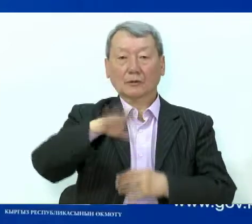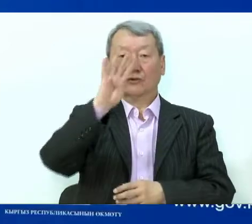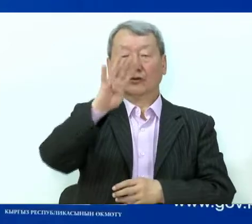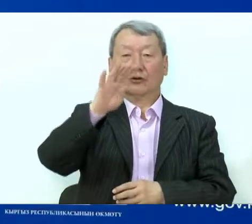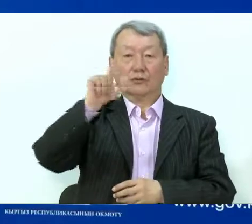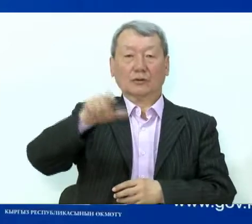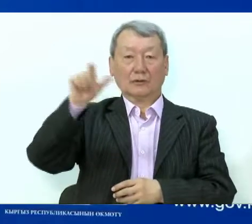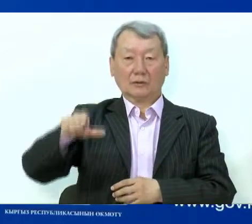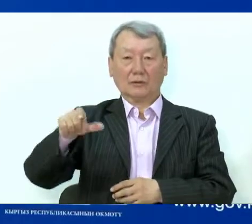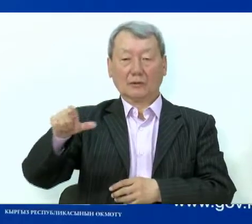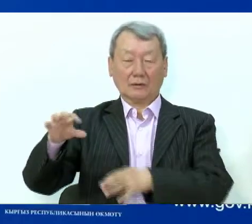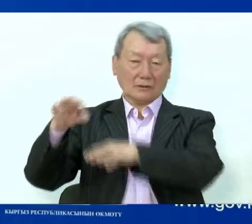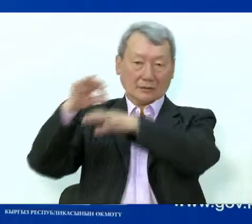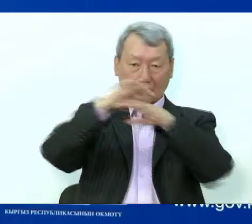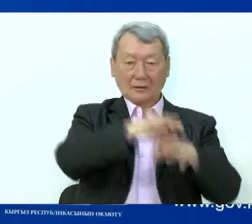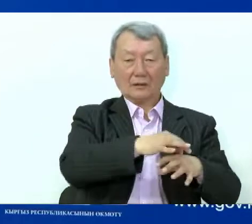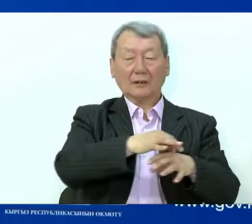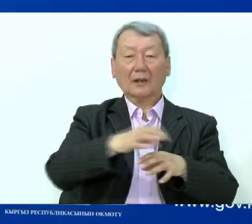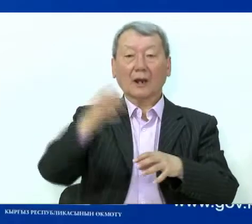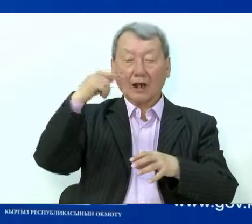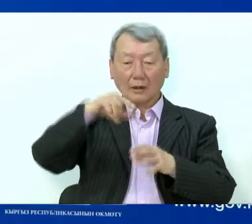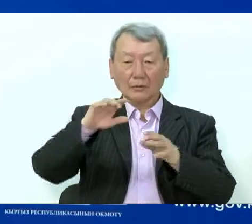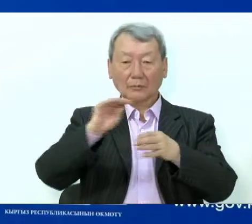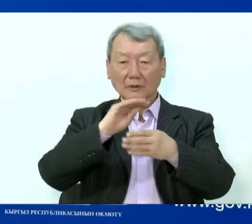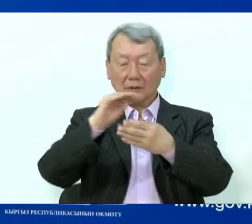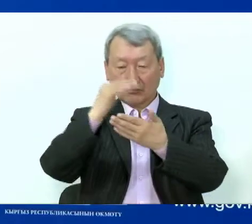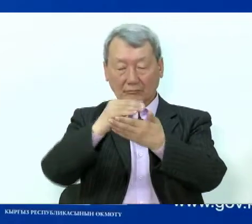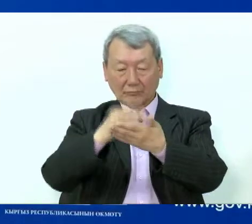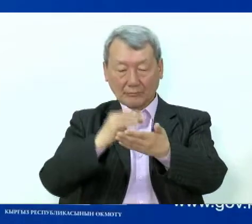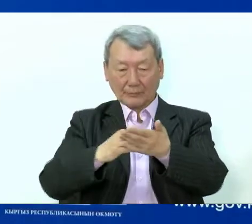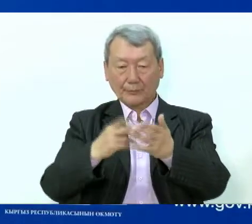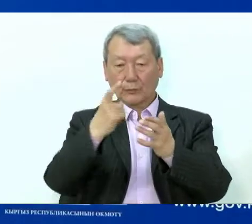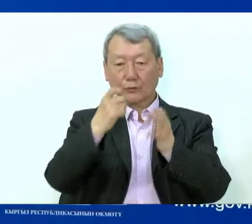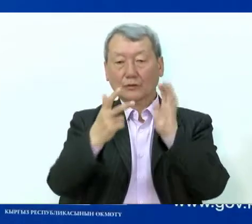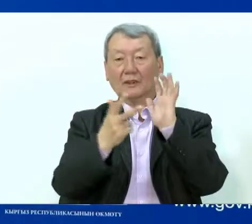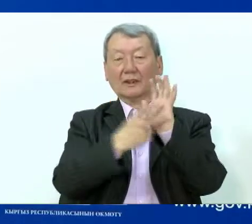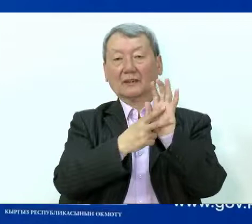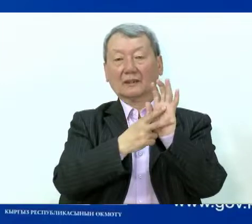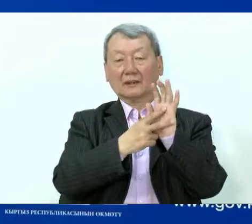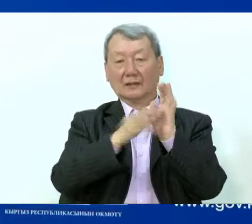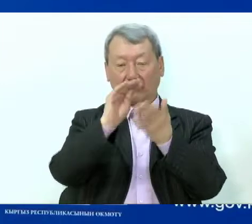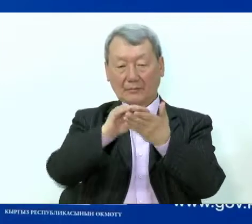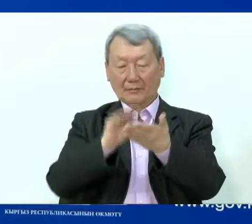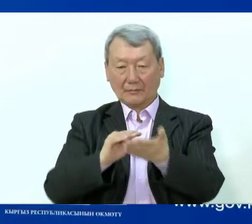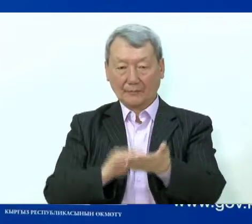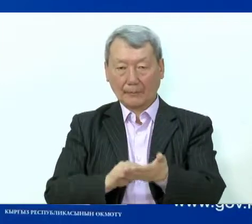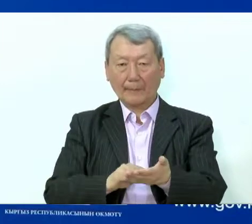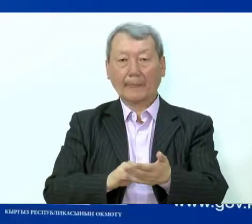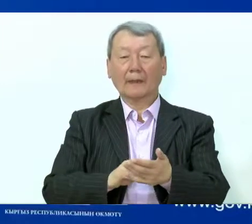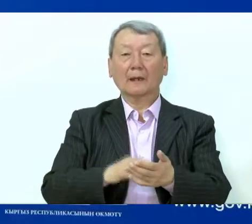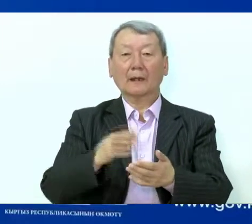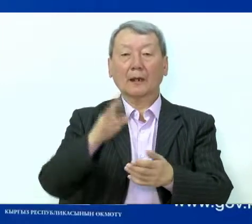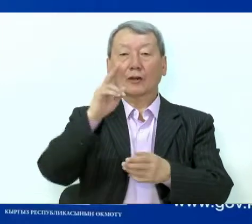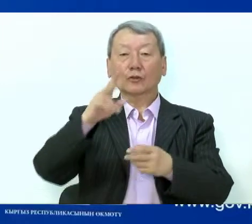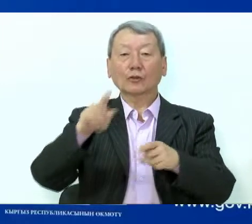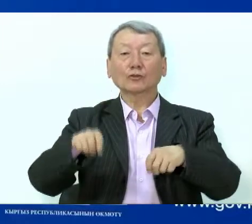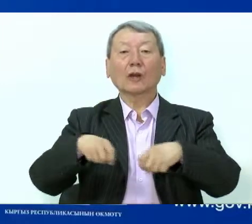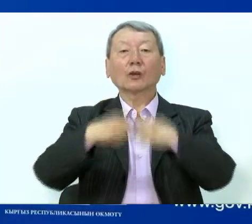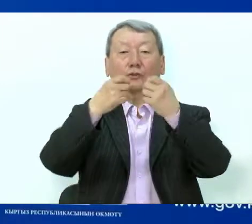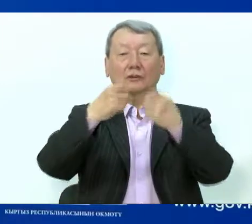жаран жеткирилген. Ал эми түзүлгөн протоколдор жалпы саны 108 түзүлгөн. Коменданттын